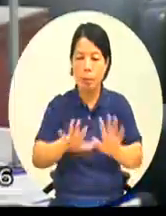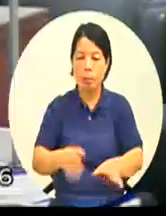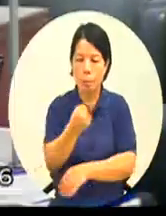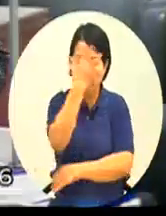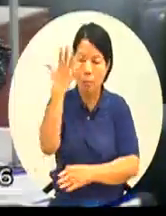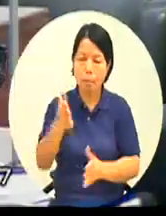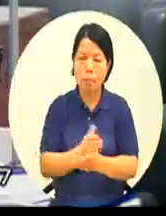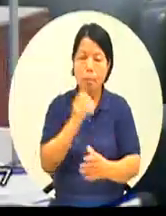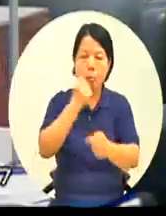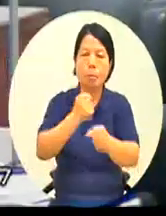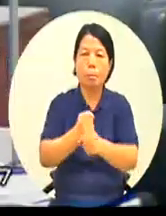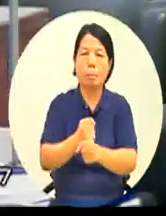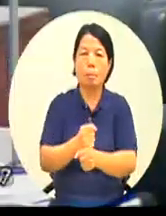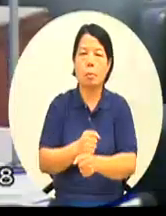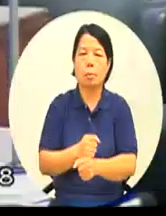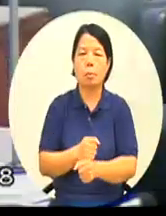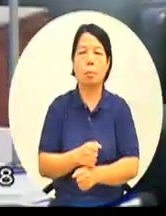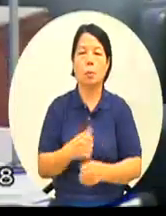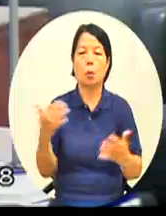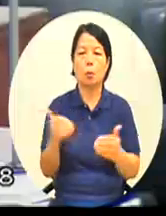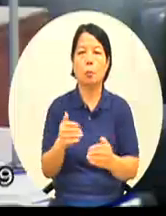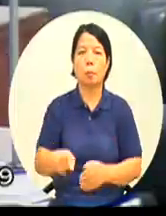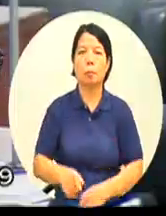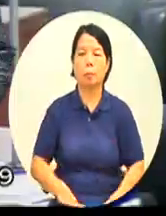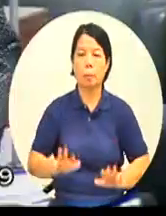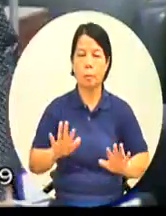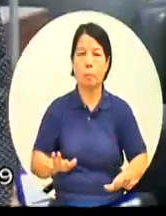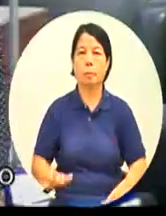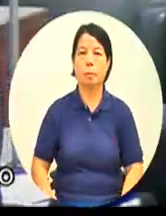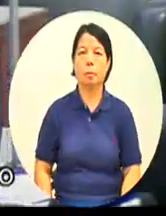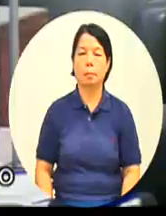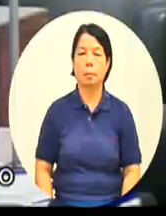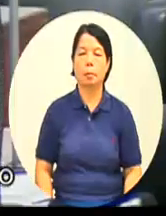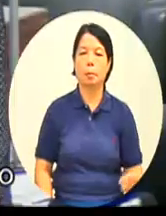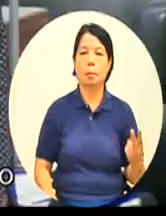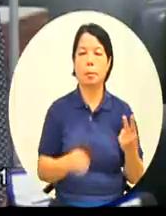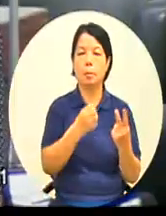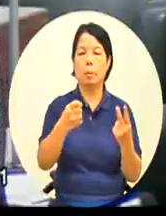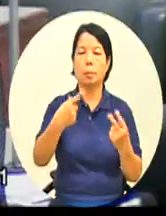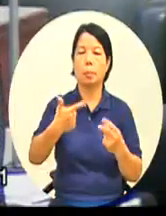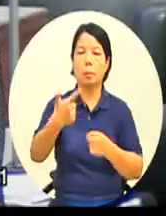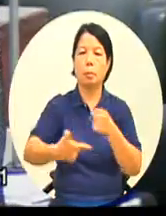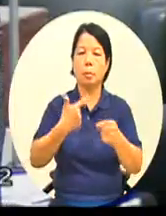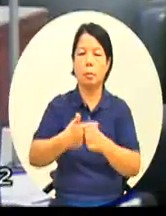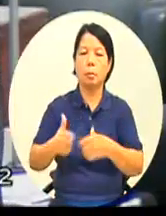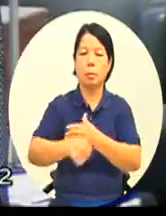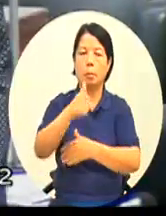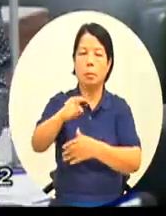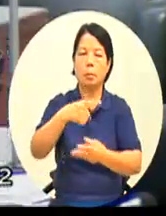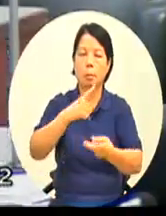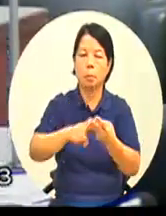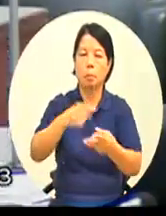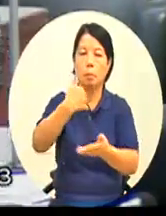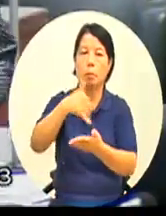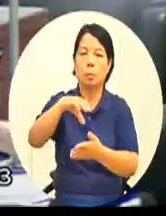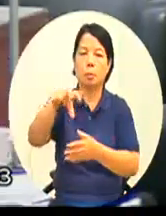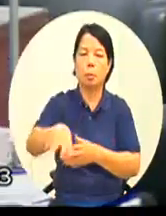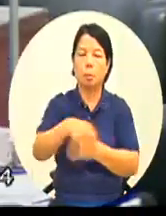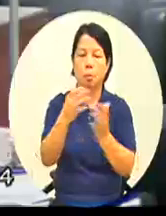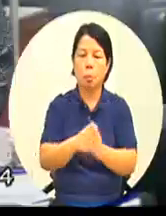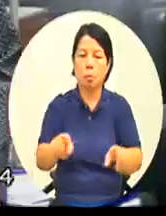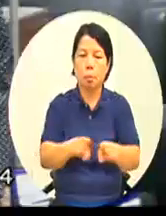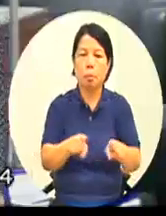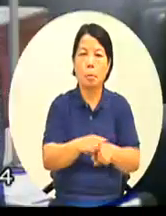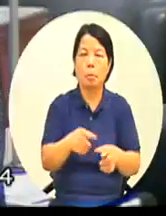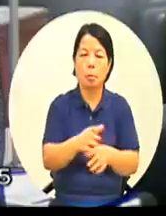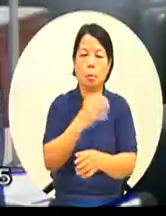就业问题非常的严重哦。我们今年大概2016年上半年哦，主计处公布的一般，我们整体的